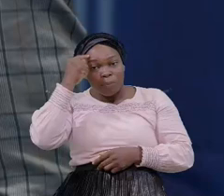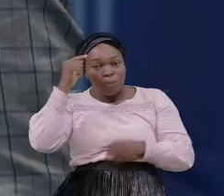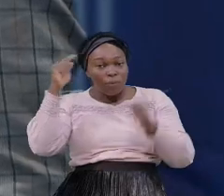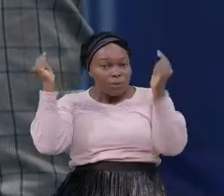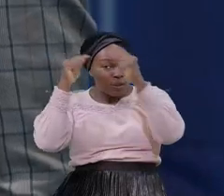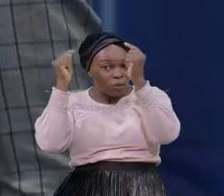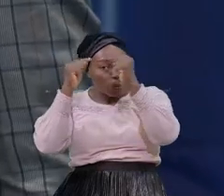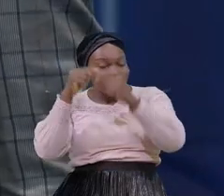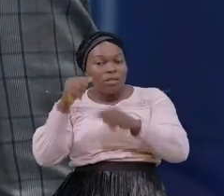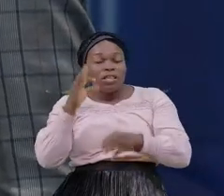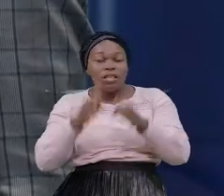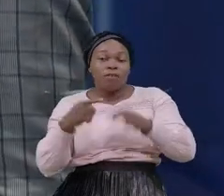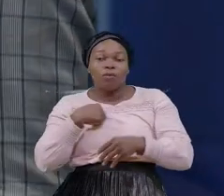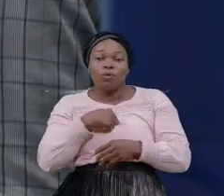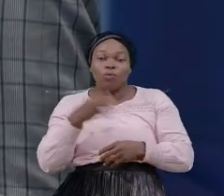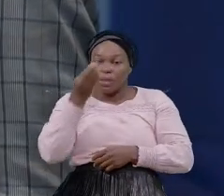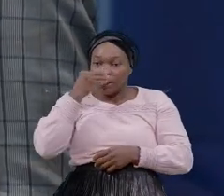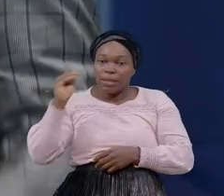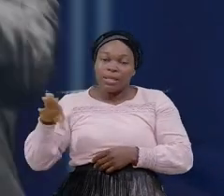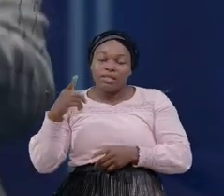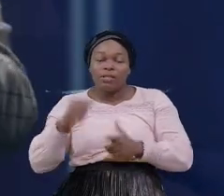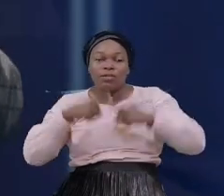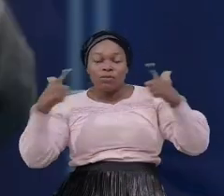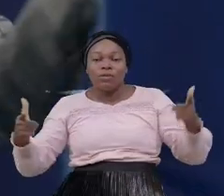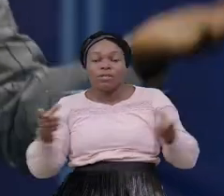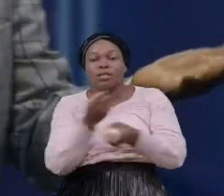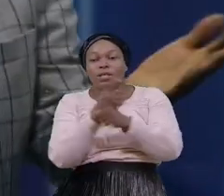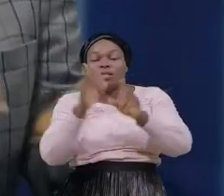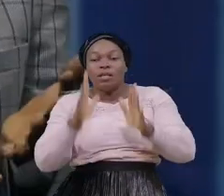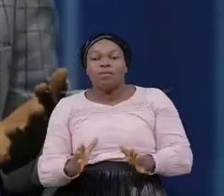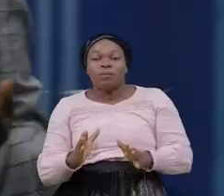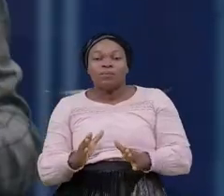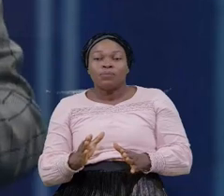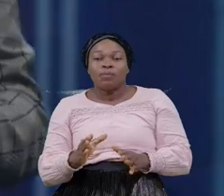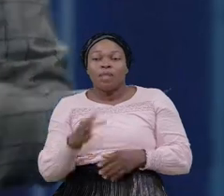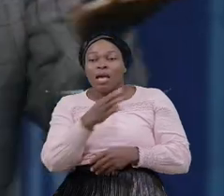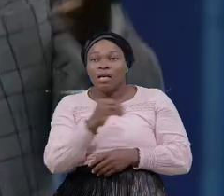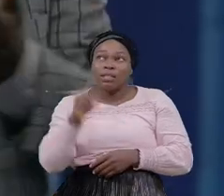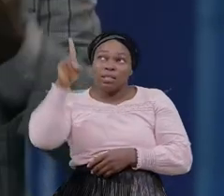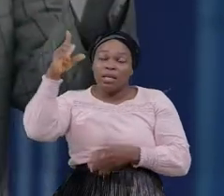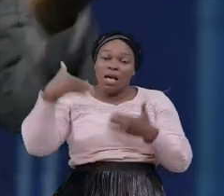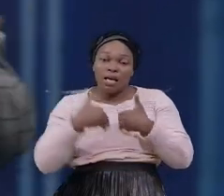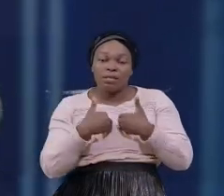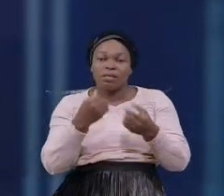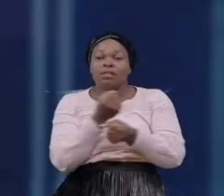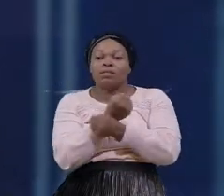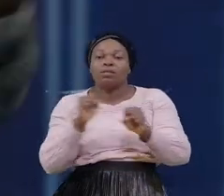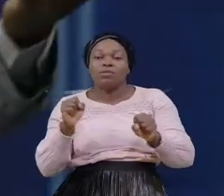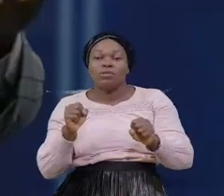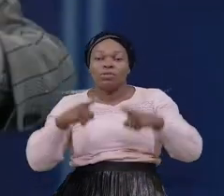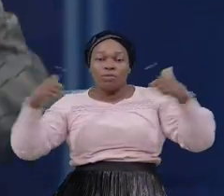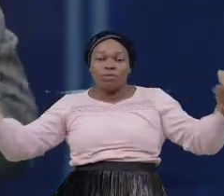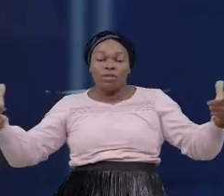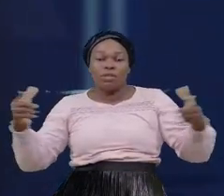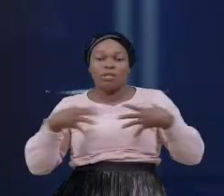dérangements mentaux si on néglige le grand libérateur? Il a le salut qui est grand, la guérison qui